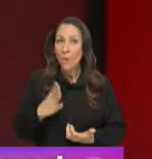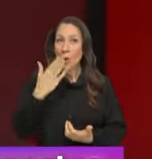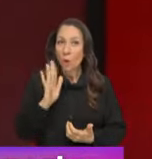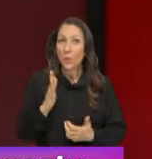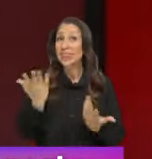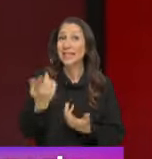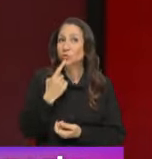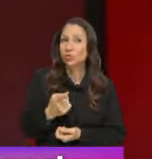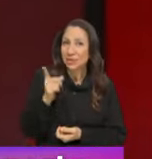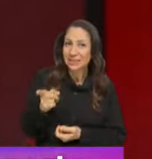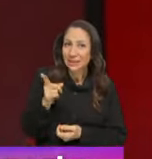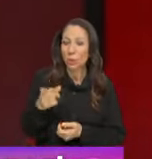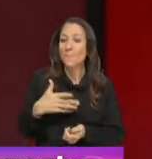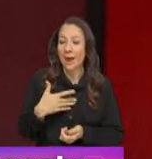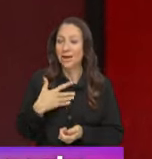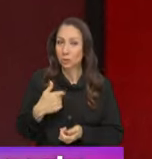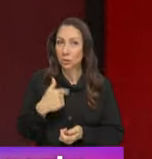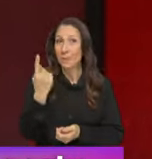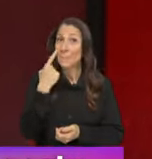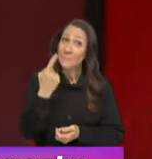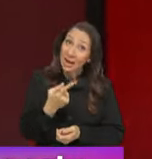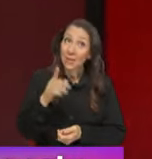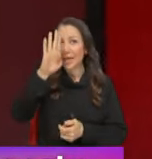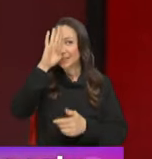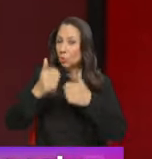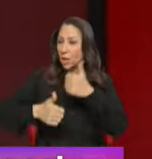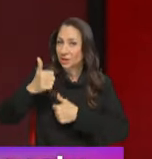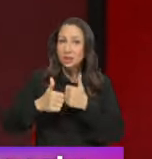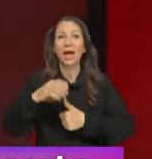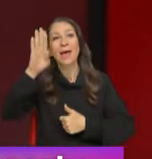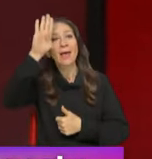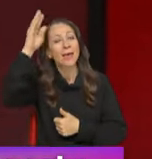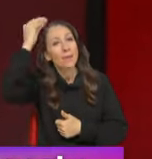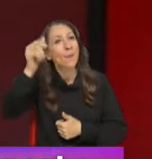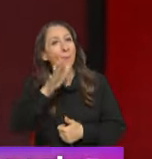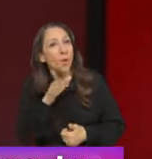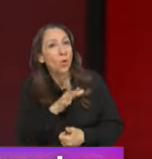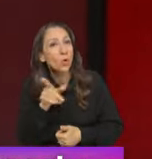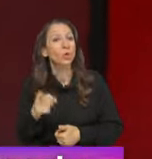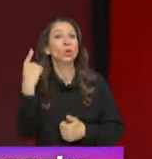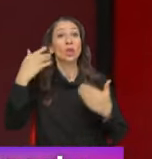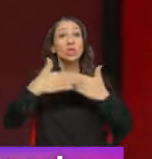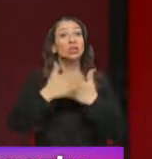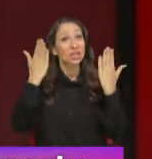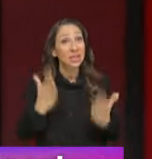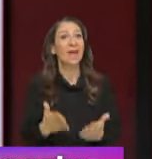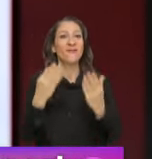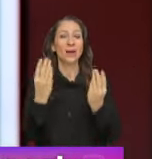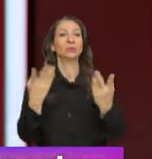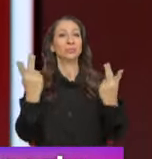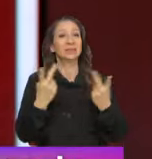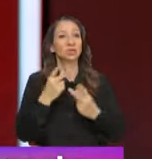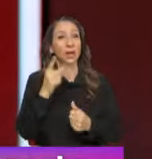mu Ne söyleyeceksiniz onu da merak ediyoruz bir bakalım İstanbul yarışına Ekrem İmamoğlu Dün gece de vermiş olduğu